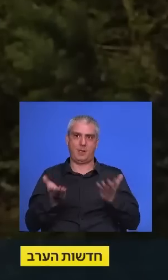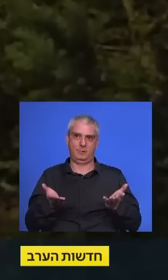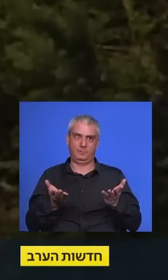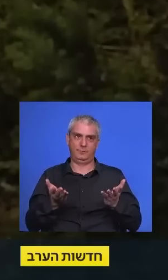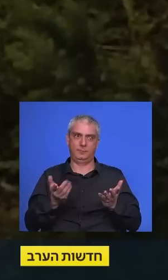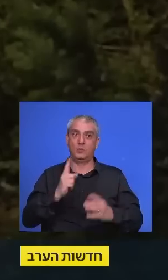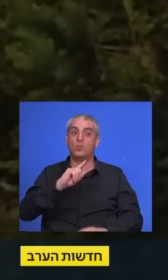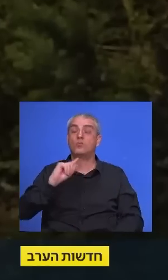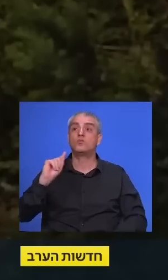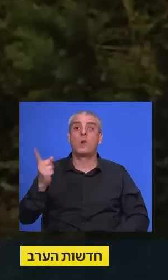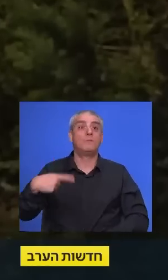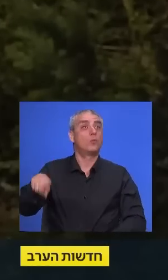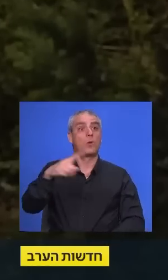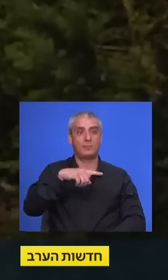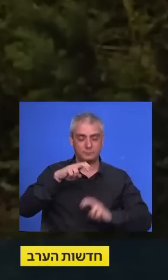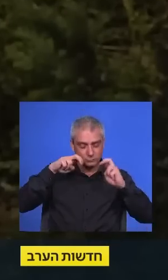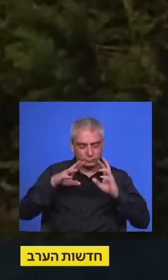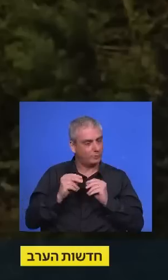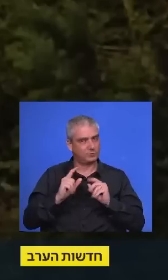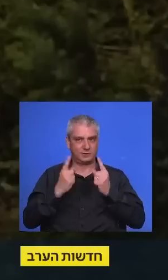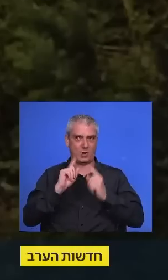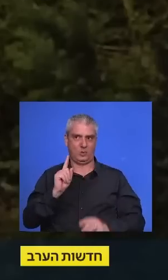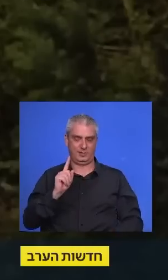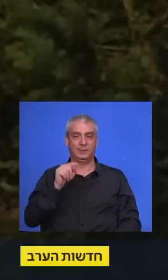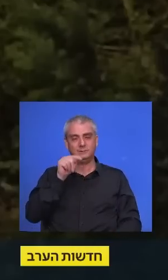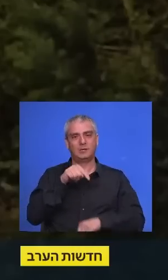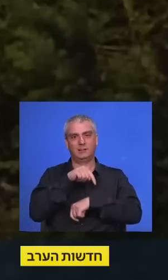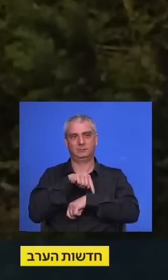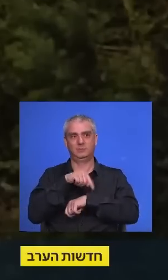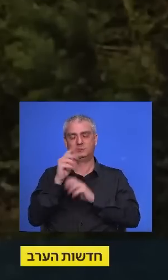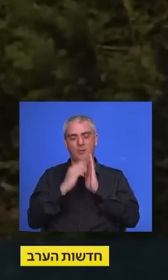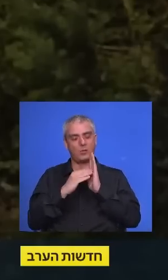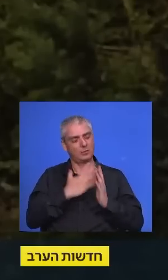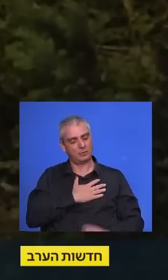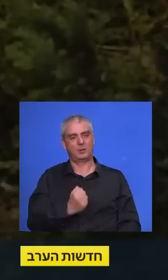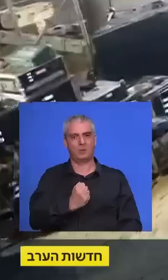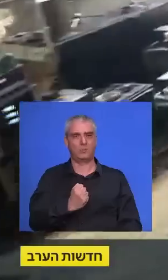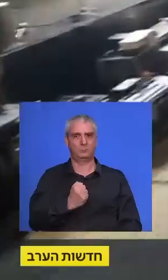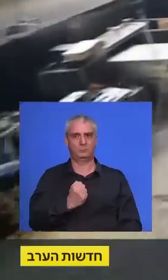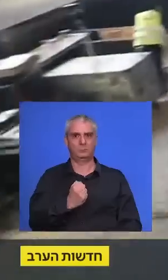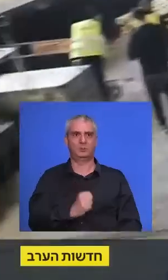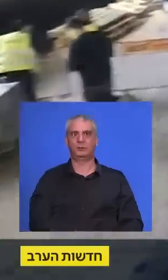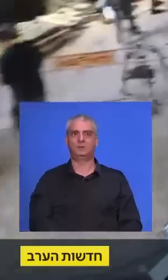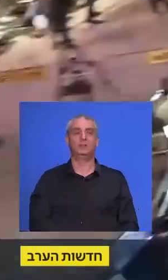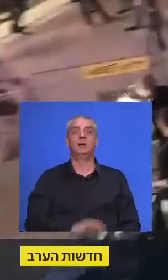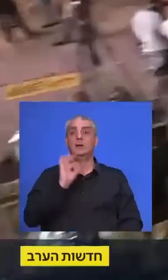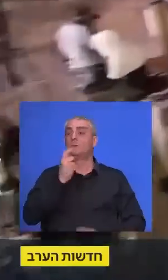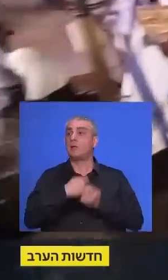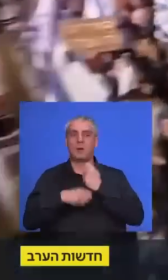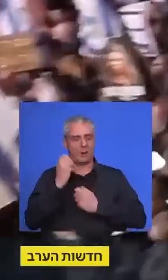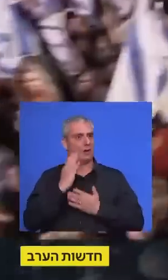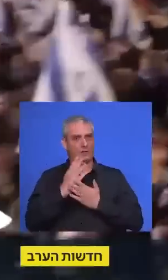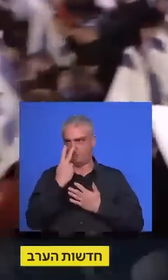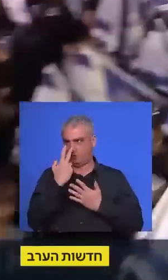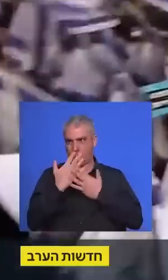שכולנו, כולכם, תשבו ביחד, זה לא יקרה. זה הזמן, זה המועד, גלו מנהיגות. קבלו אומץ. הפגיעה בכלכלה כבר נראית